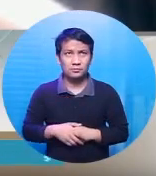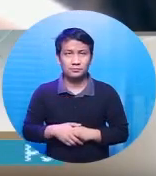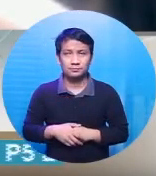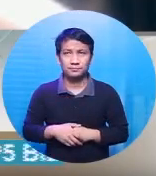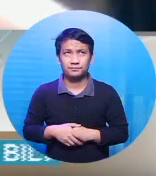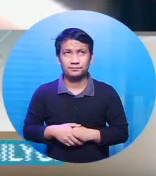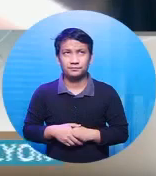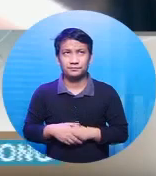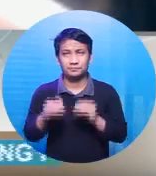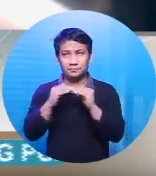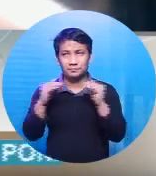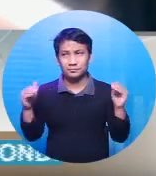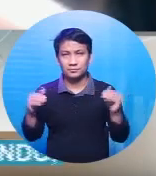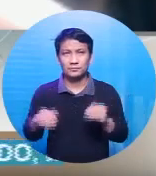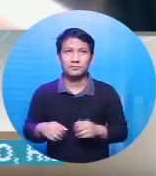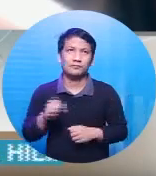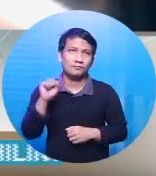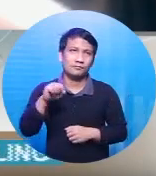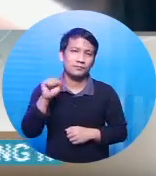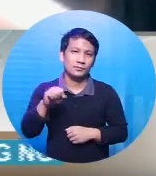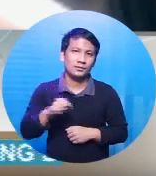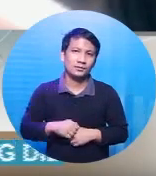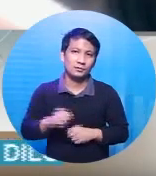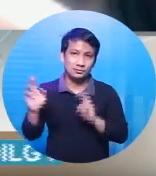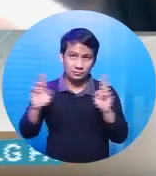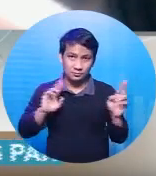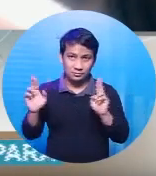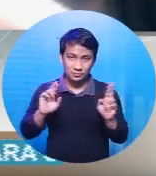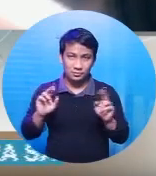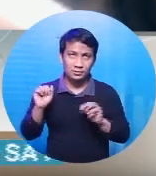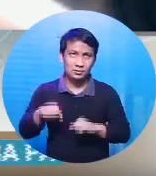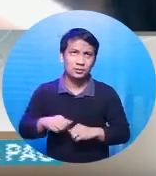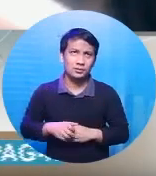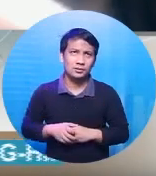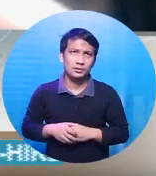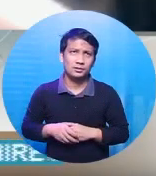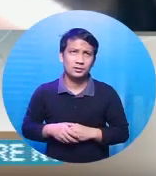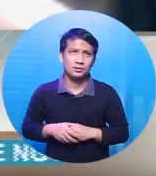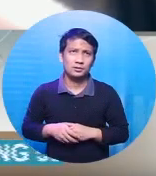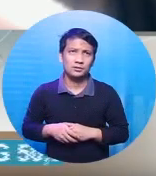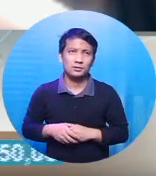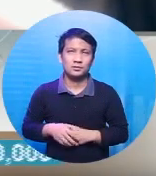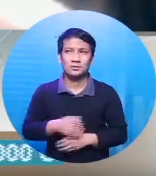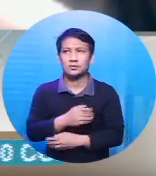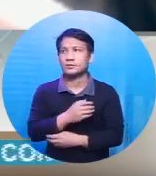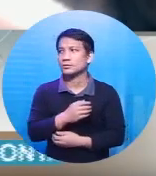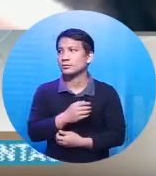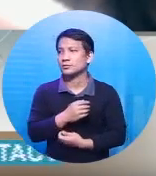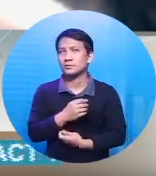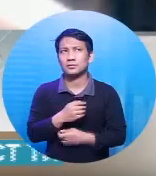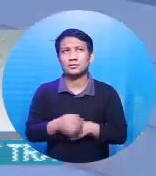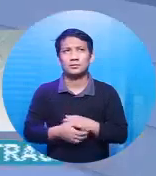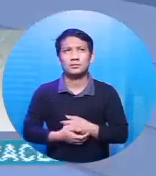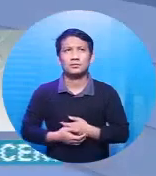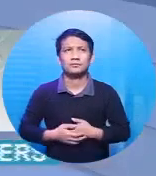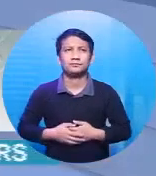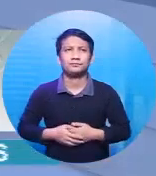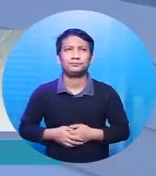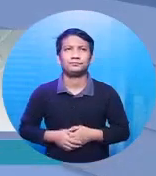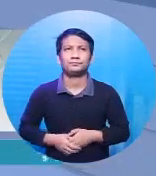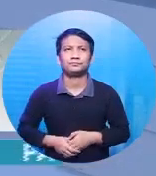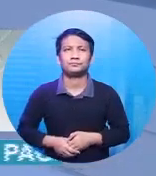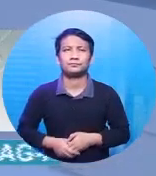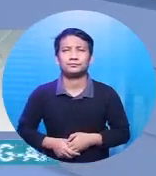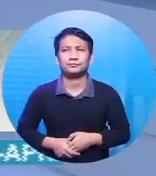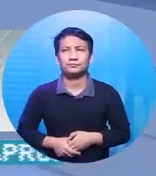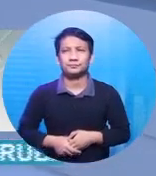on, be fair. Ready ka na kung anong sasabihin mo. Okay. Ito na po Nanay